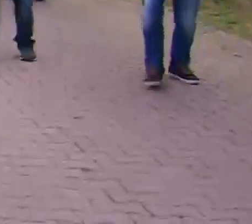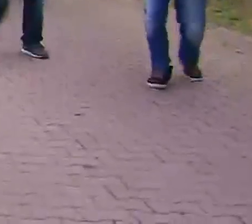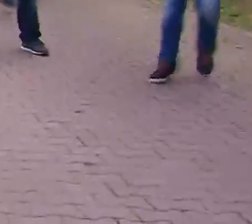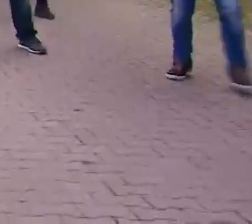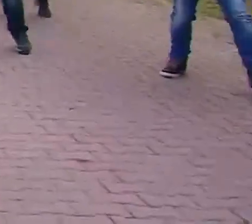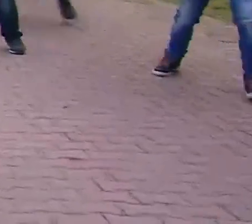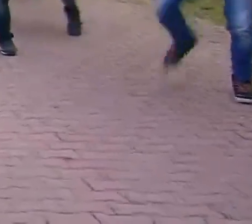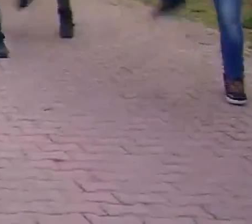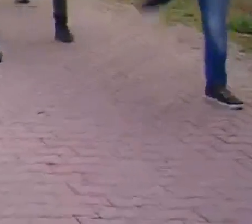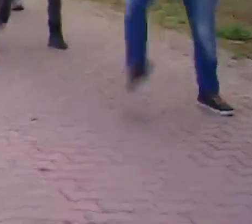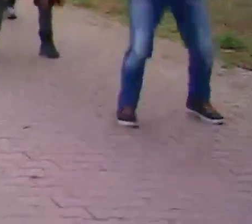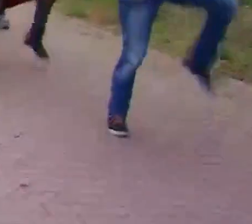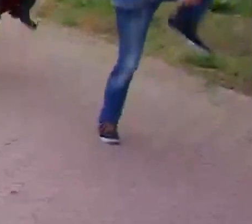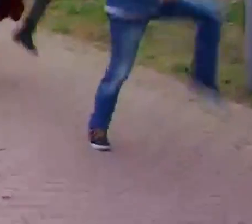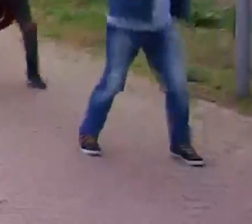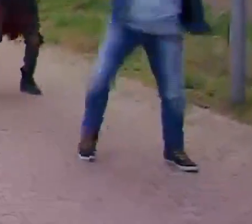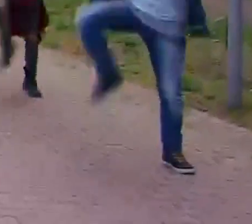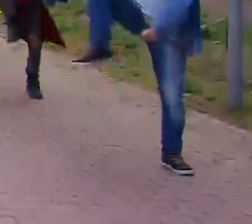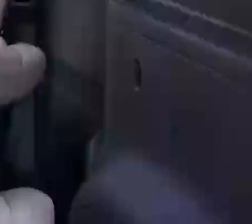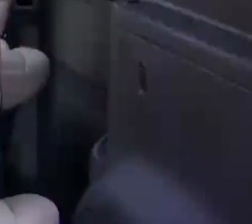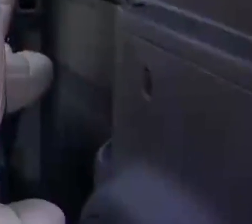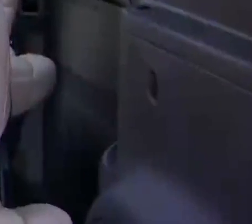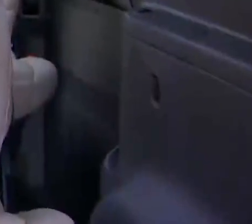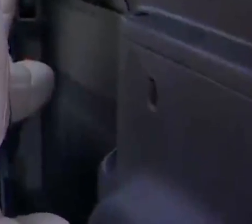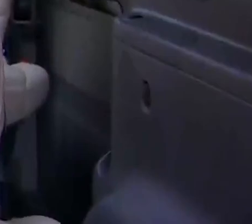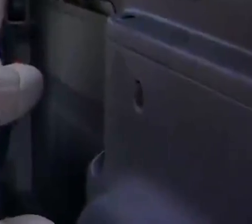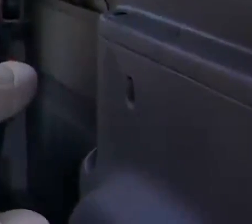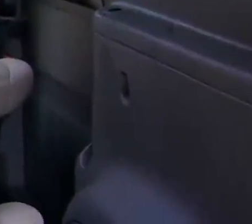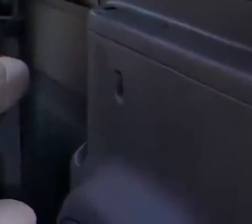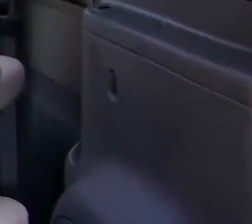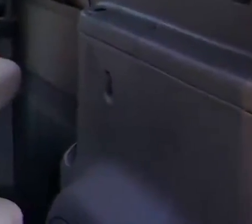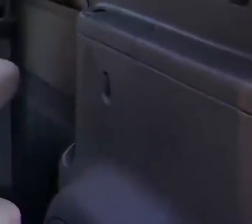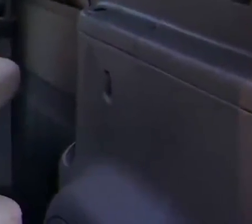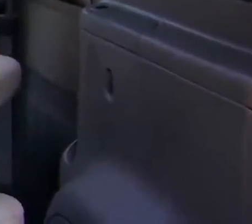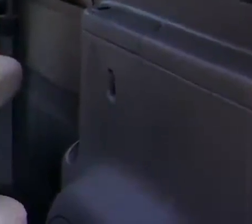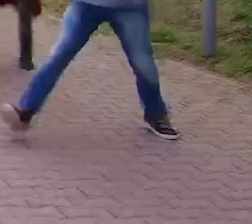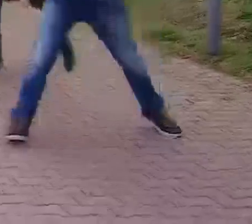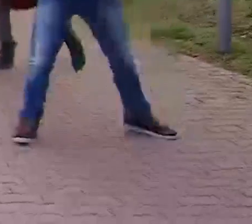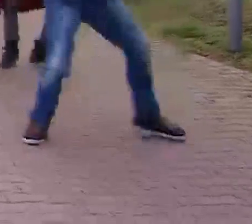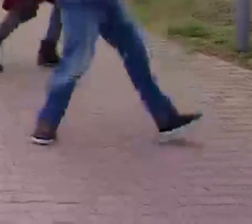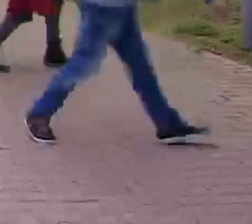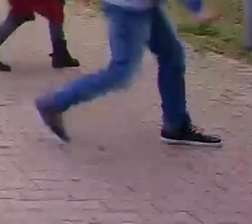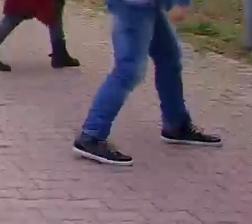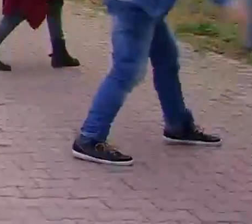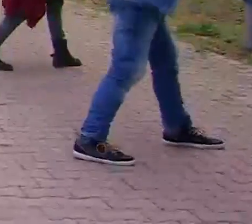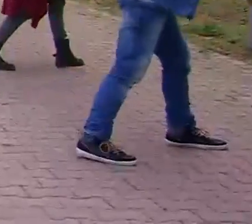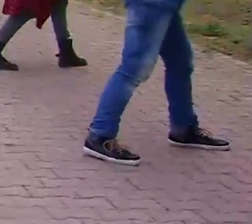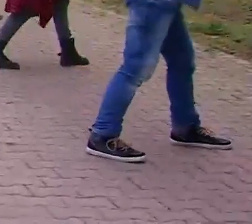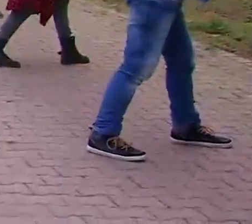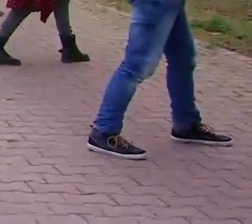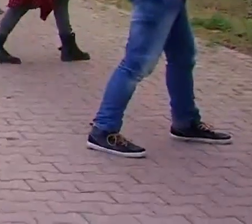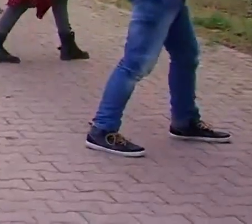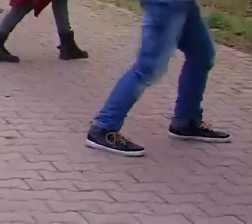çevrelerinde dönüyor, bacaklarını havaya kaldırıyorlar. Sokak kıyafetleri giymişler. Yana döndüler, bir bacakları önde, bir bacakları arkada. Ellerini